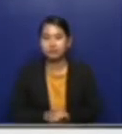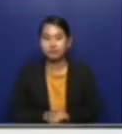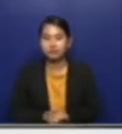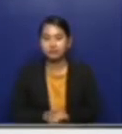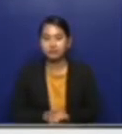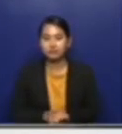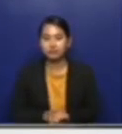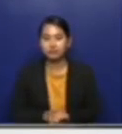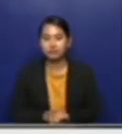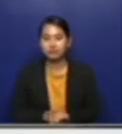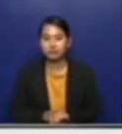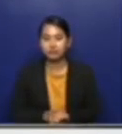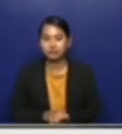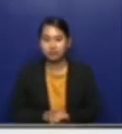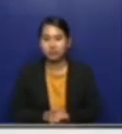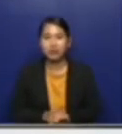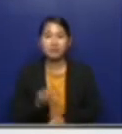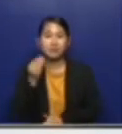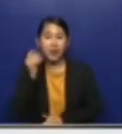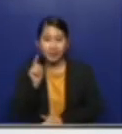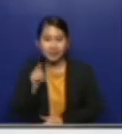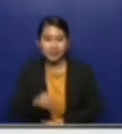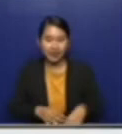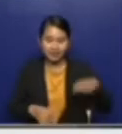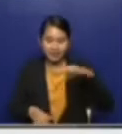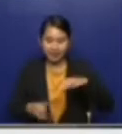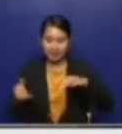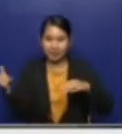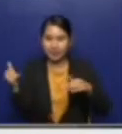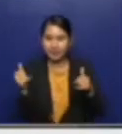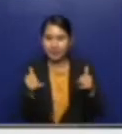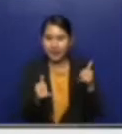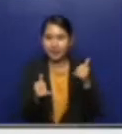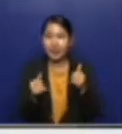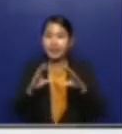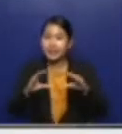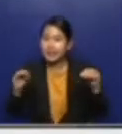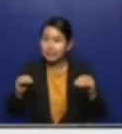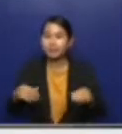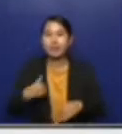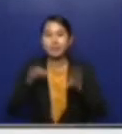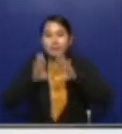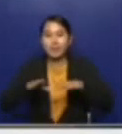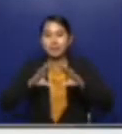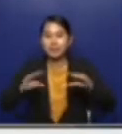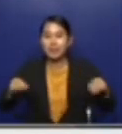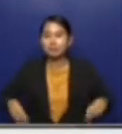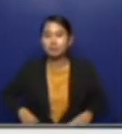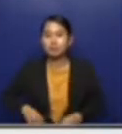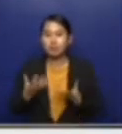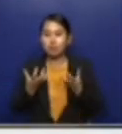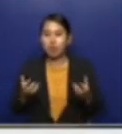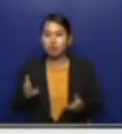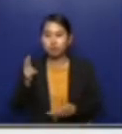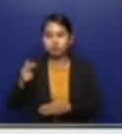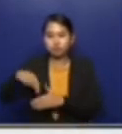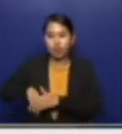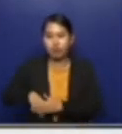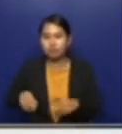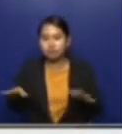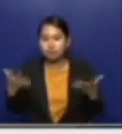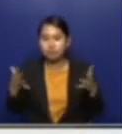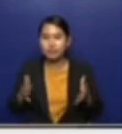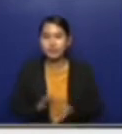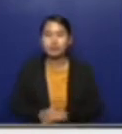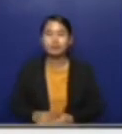ดินมาหมู่บ้านละคนแบบสงบนะไม่ต้องมีอาวุธเดินมาหมู่บ้